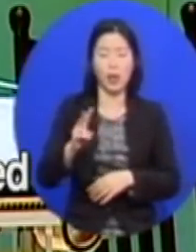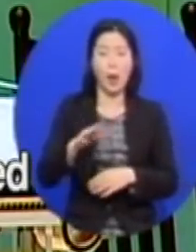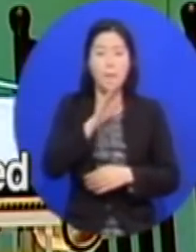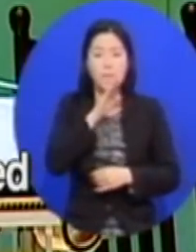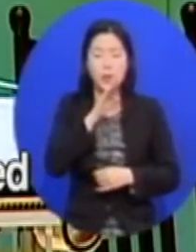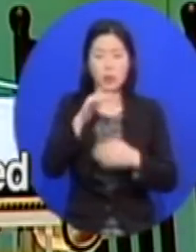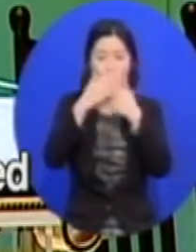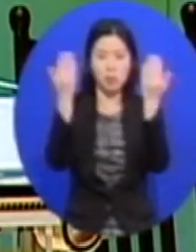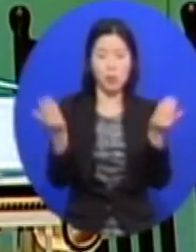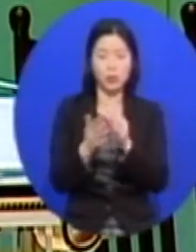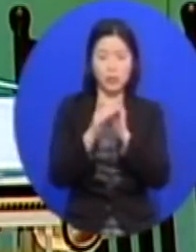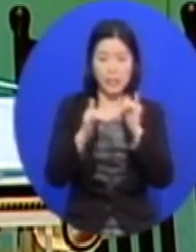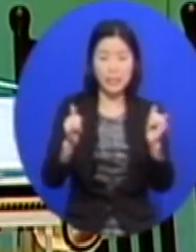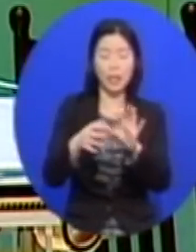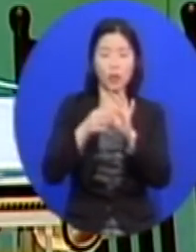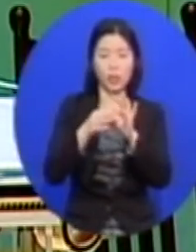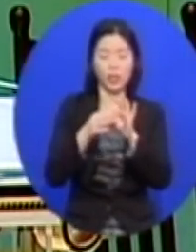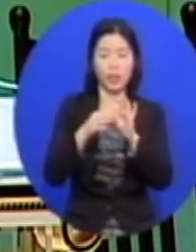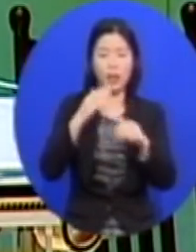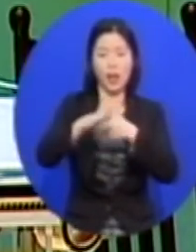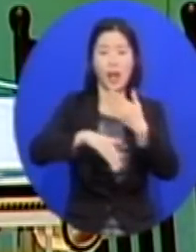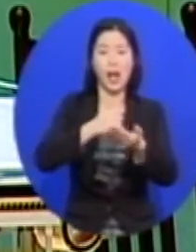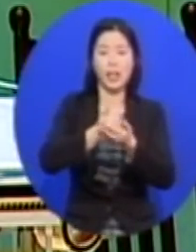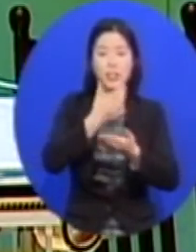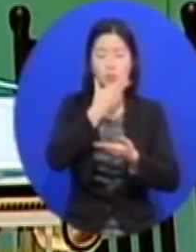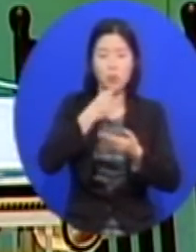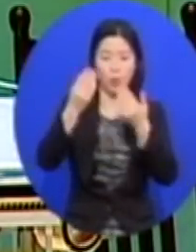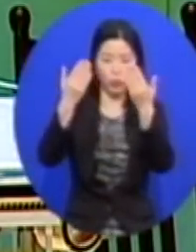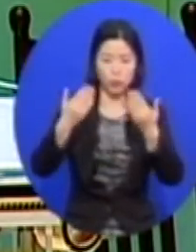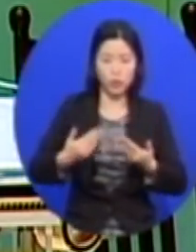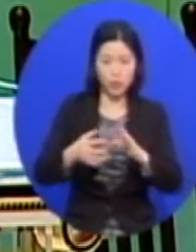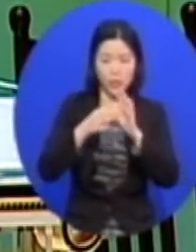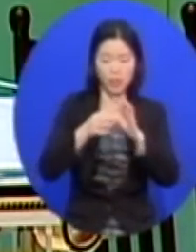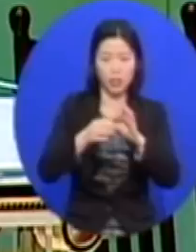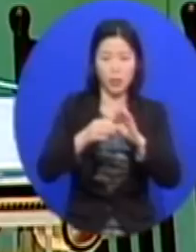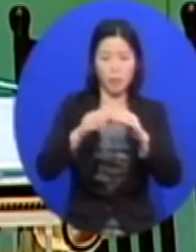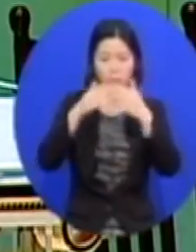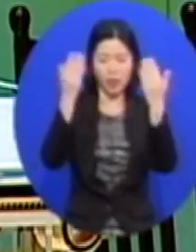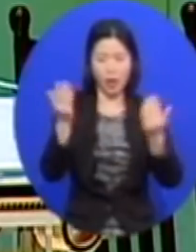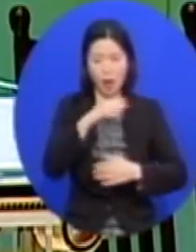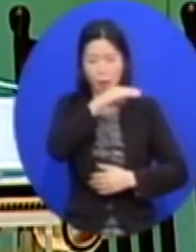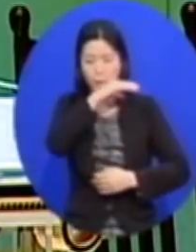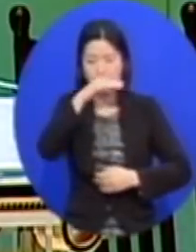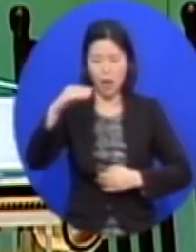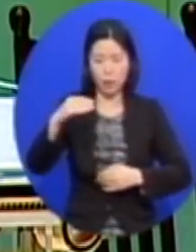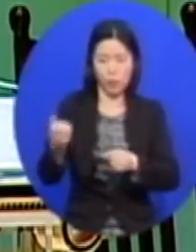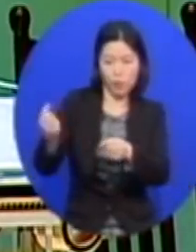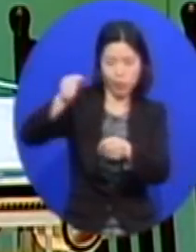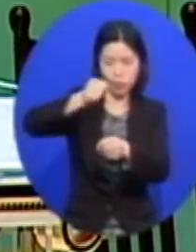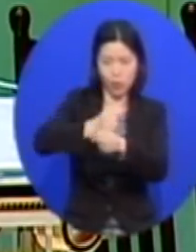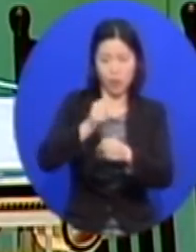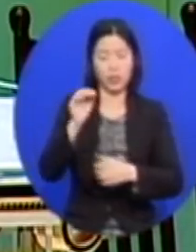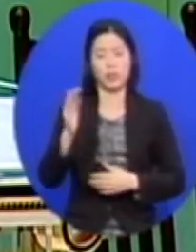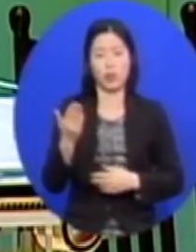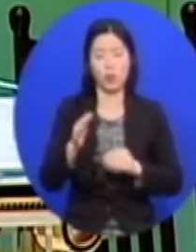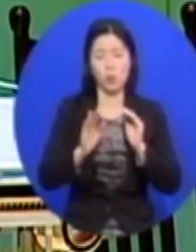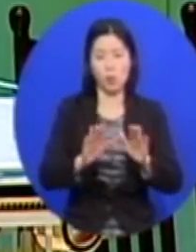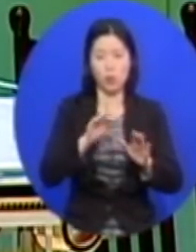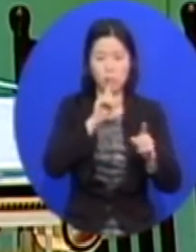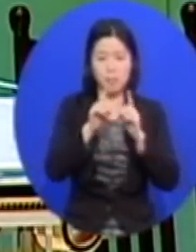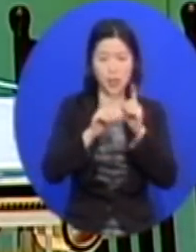인간관계가 하나님이 복을 주실 수 있는 인간관계를 타카 바로잡아 져요 오늘 말씀도